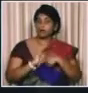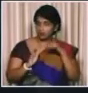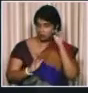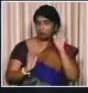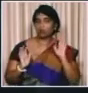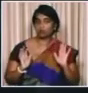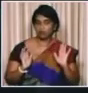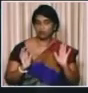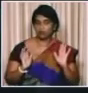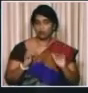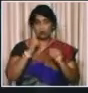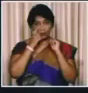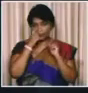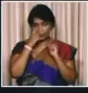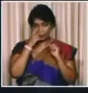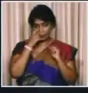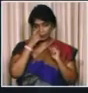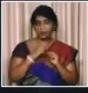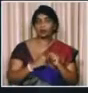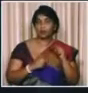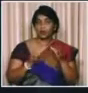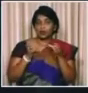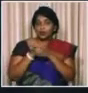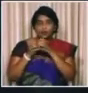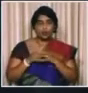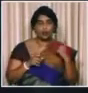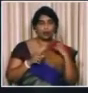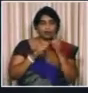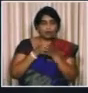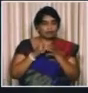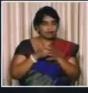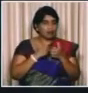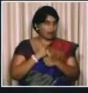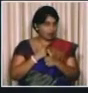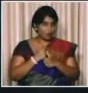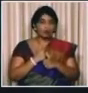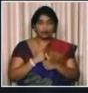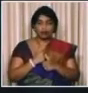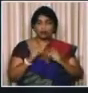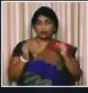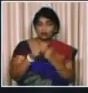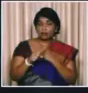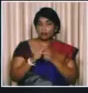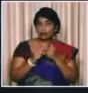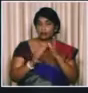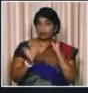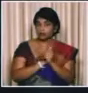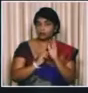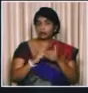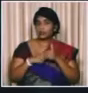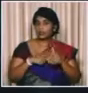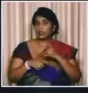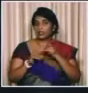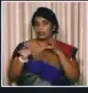ඕන මොකද මේ කුඩා කුඩා හමුදා අනුකණ්ඩ යොදාගෙන ඝාතනයන් සිද්ධ වෙච්ච පැහැර ගැනීම සිද්ධ වෙච්ච